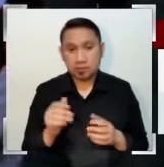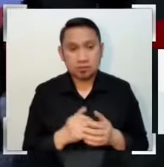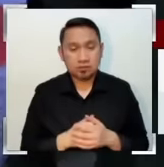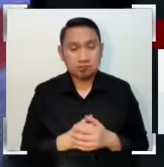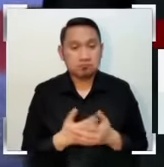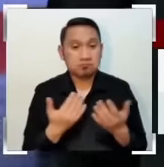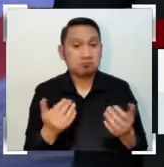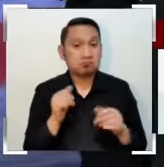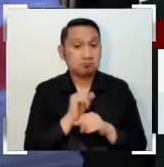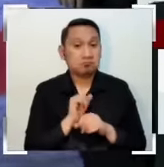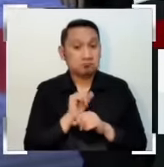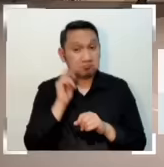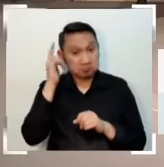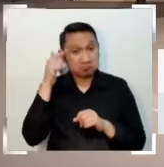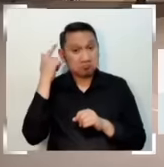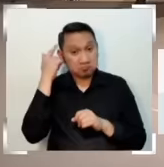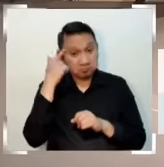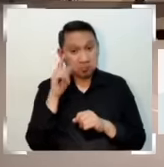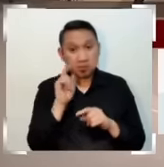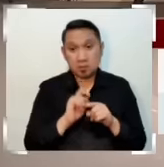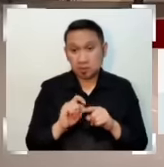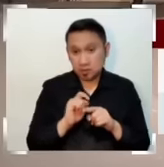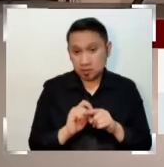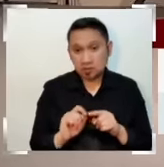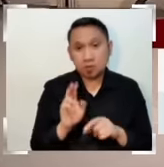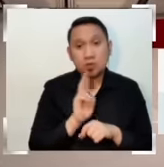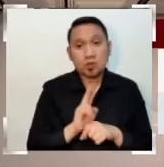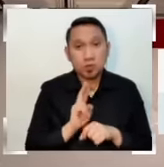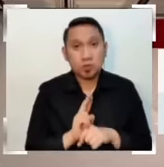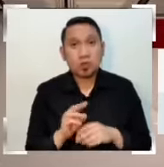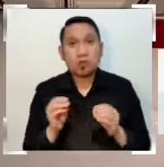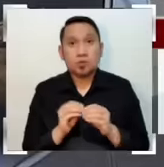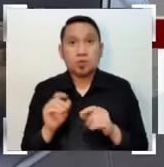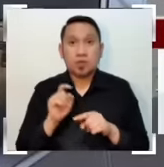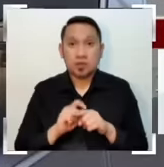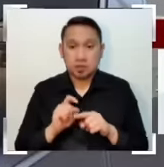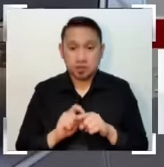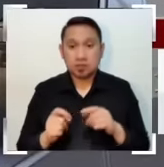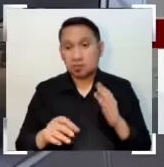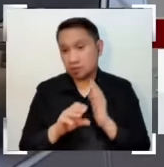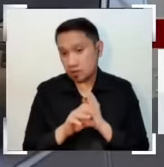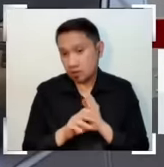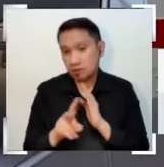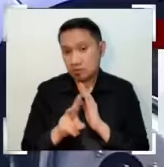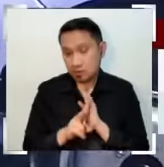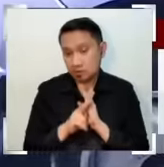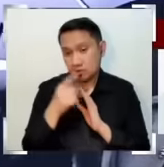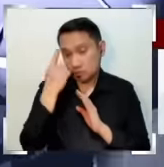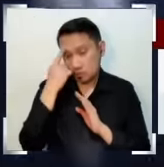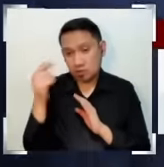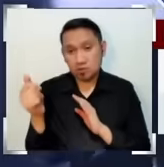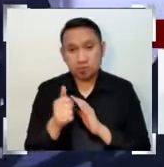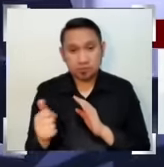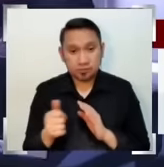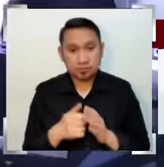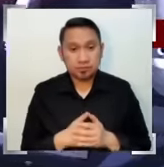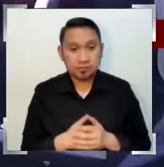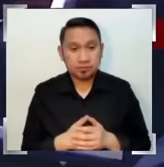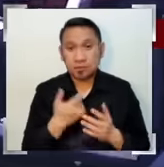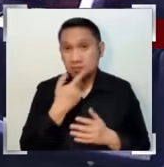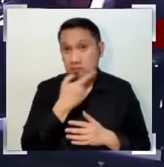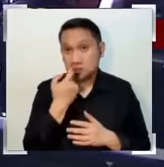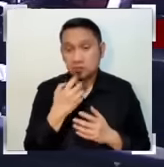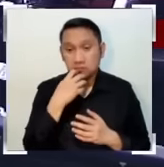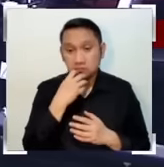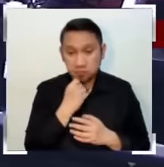ng Pangulo ang electrification o paggamit ng mas maraming electric vehicles para sa pampublikong transportasyon. Malaki raw kasi ang tipid sa cost